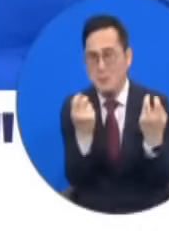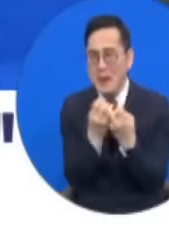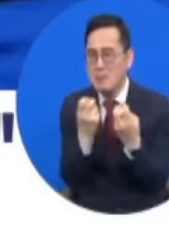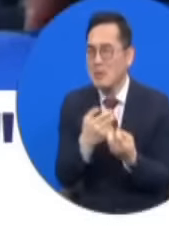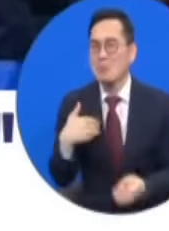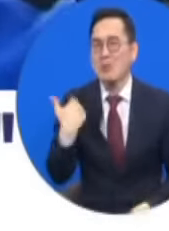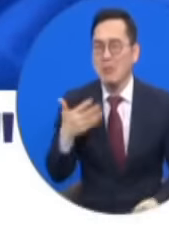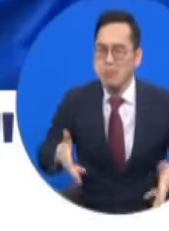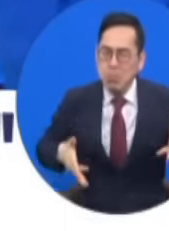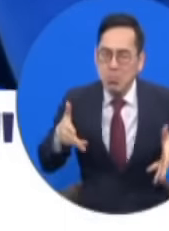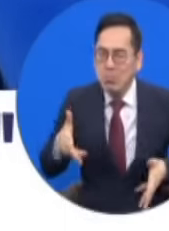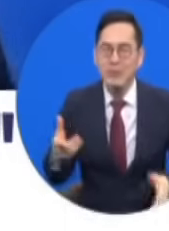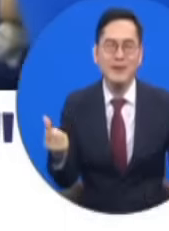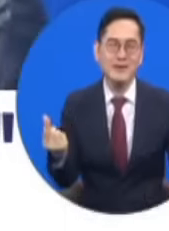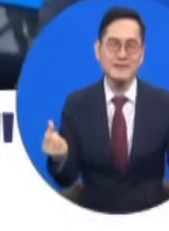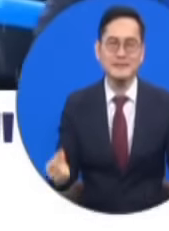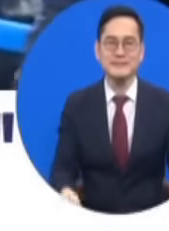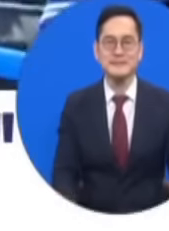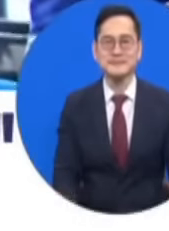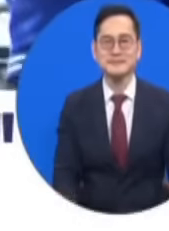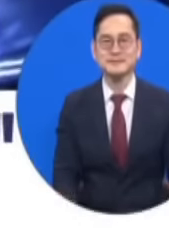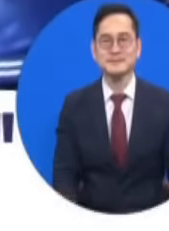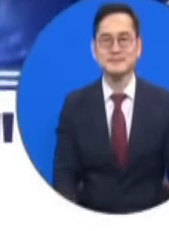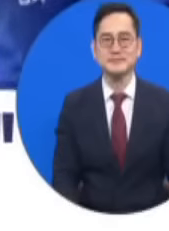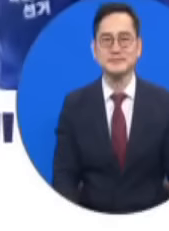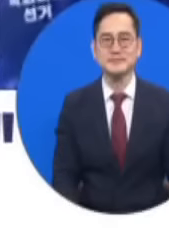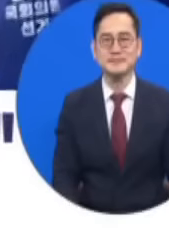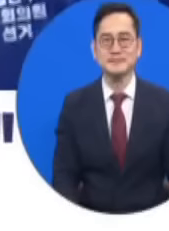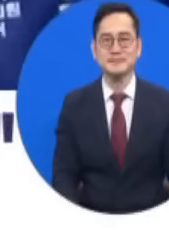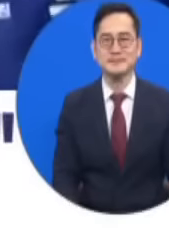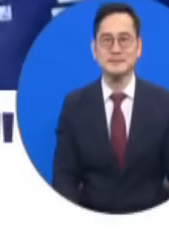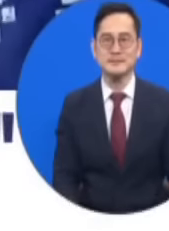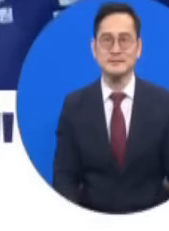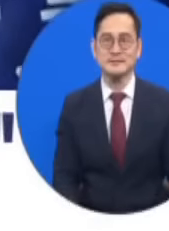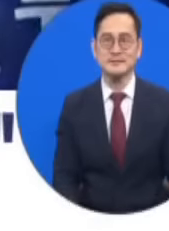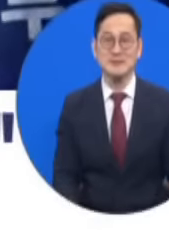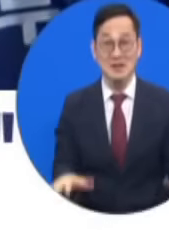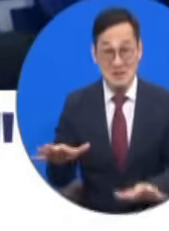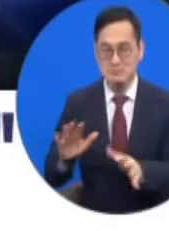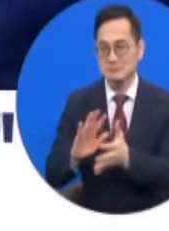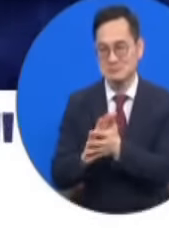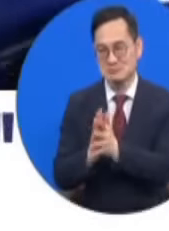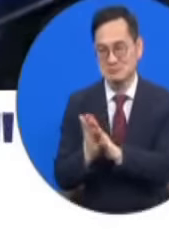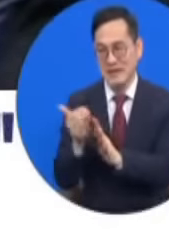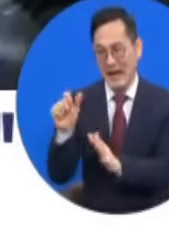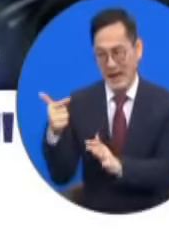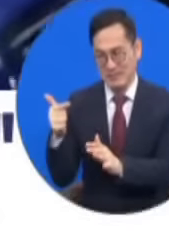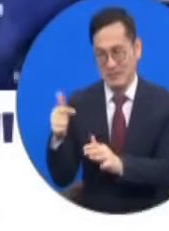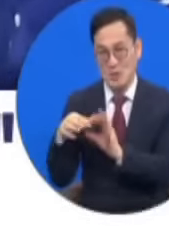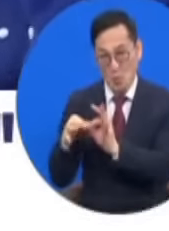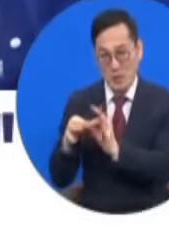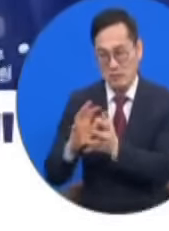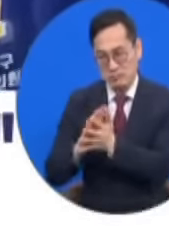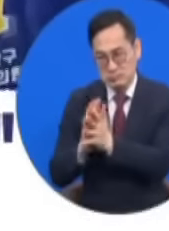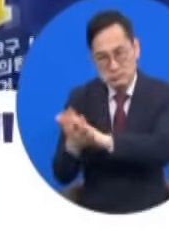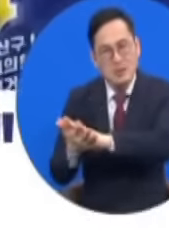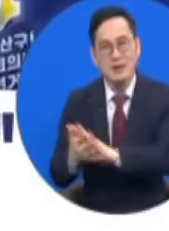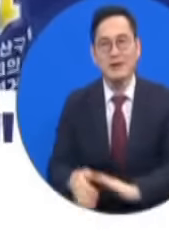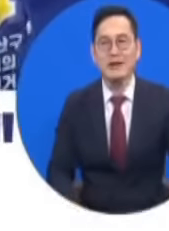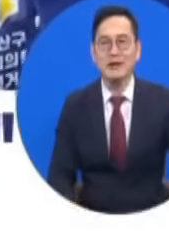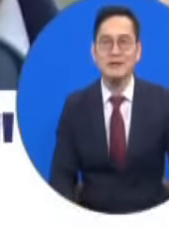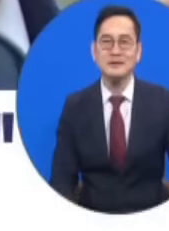모르고 내용도 잘 몰랐던 방법들이 그런 분들이 있었습니다. 그것이 이제 달라졌다는 것인데 저는 이번 선거가